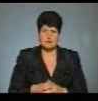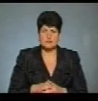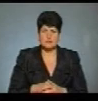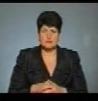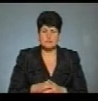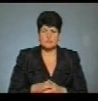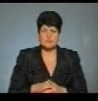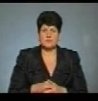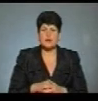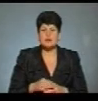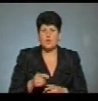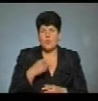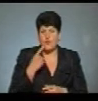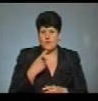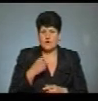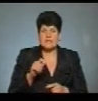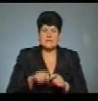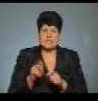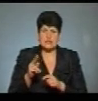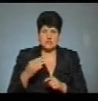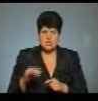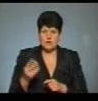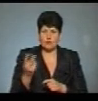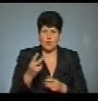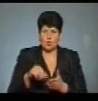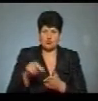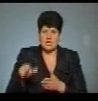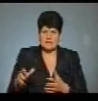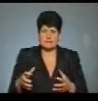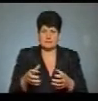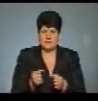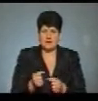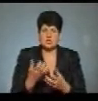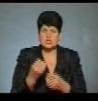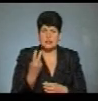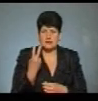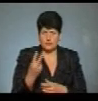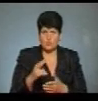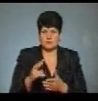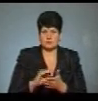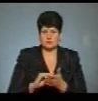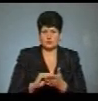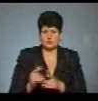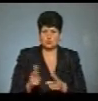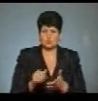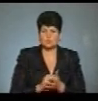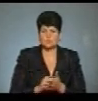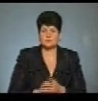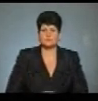курєрських доставок. За словами слідчого, 2 учасників угрупування затримали. Ще на 2 готують підозру.